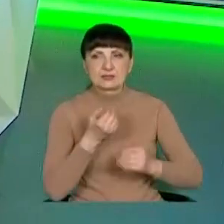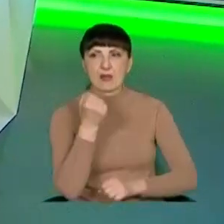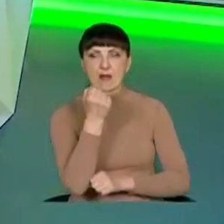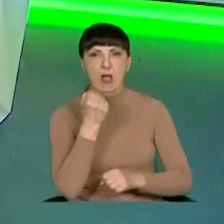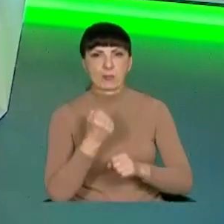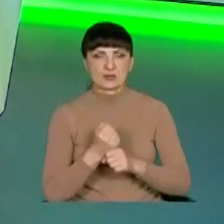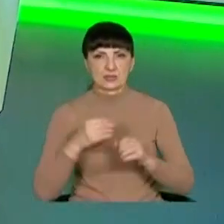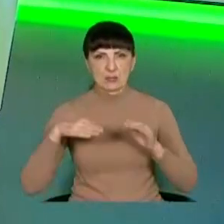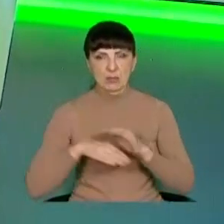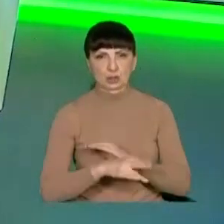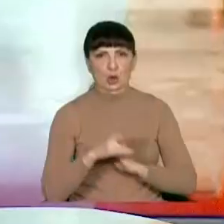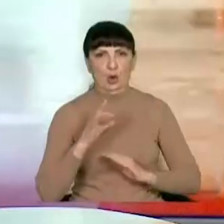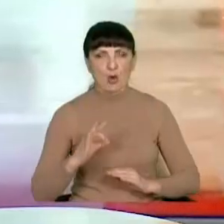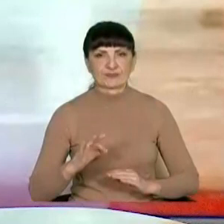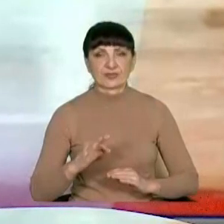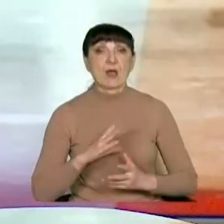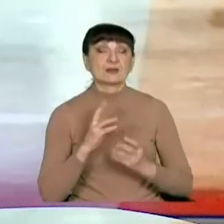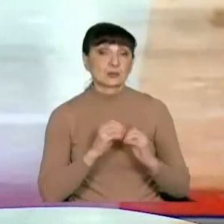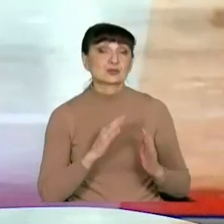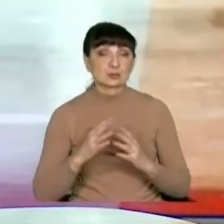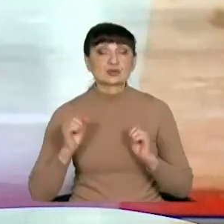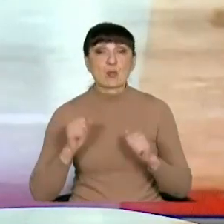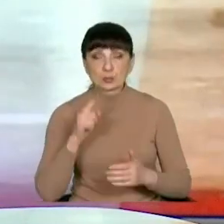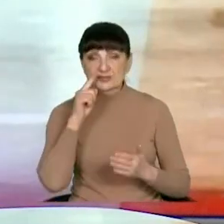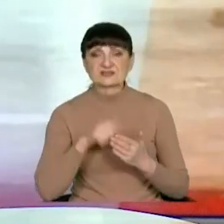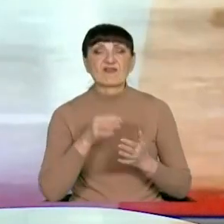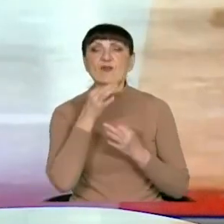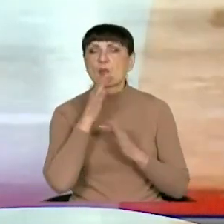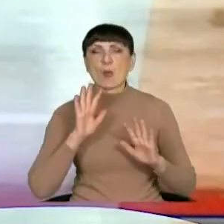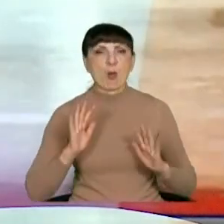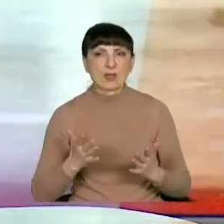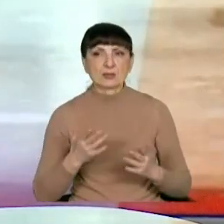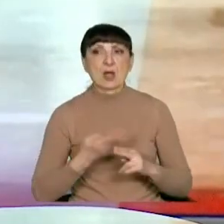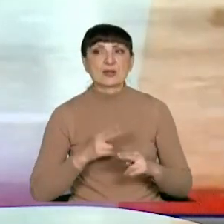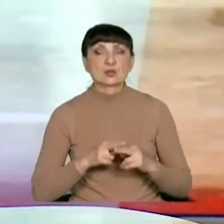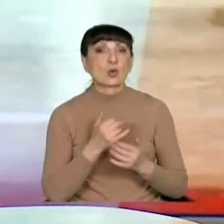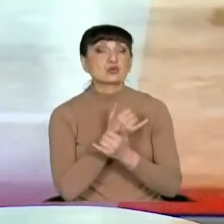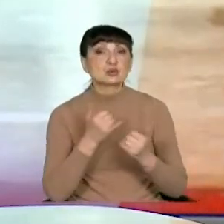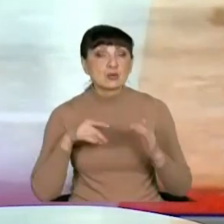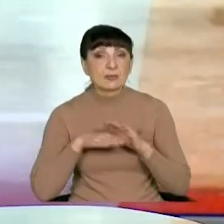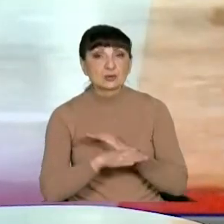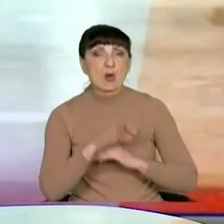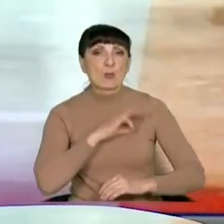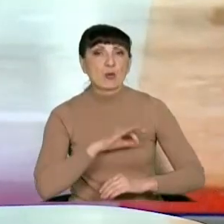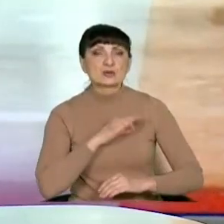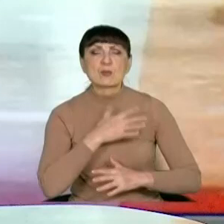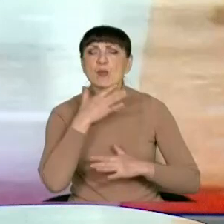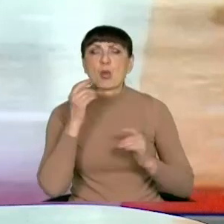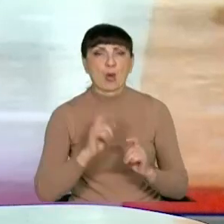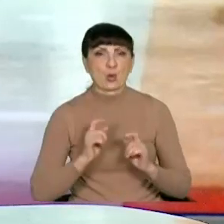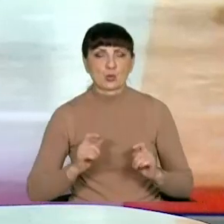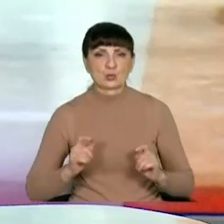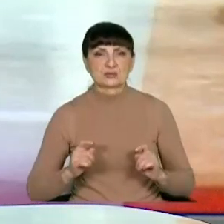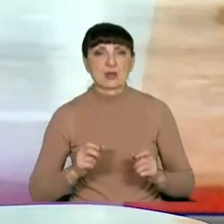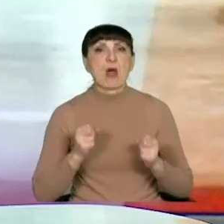работники подземки. Такие случаи могут произойти в любой момент, поскольку услугами метрополитена пользуются тысячи человек. А